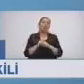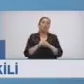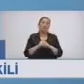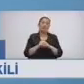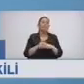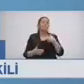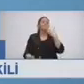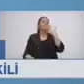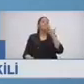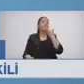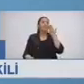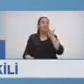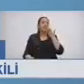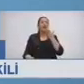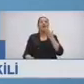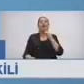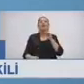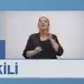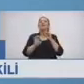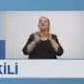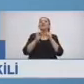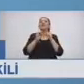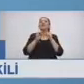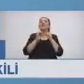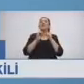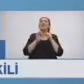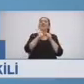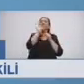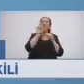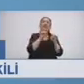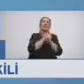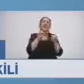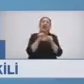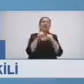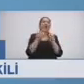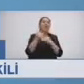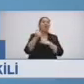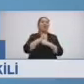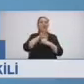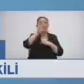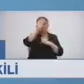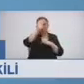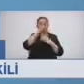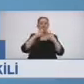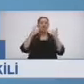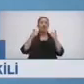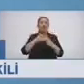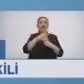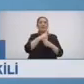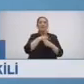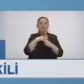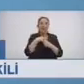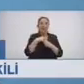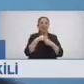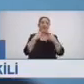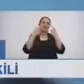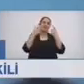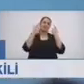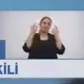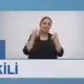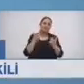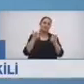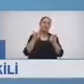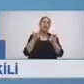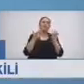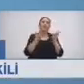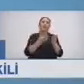Mesela sinek ve zararlarla mücadele İstanbul Büyükşehir Belediyesi'nin görev, yetki ve sorumluluğundadır. Fakat burada